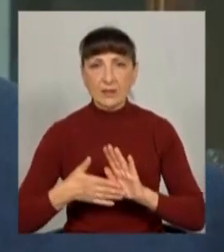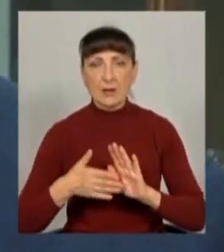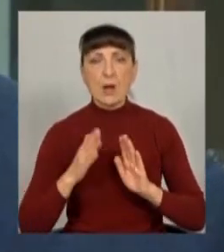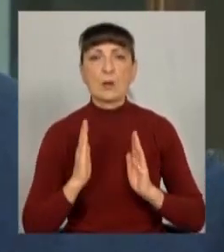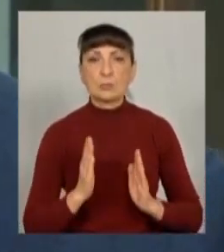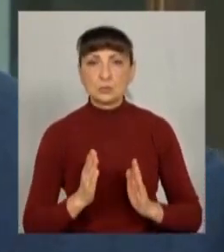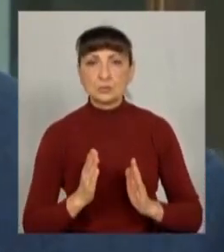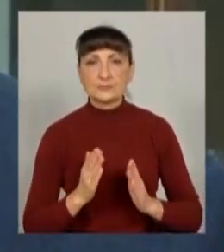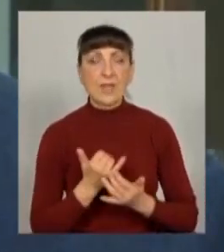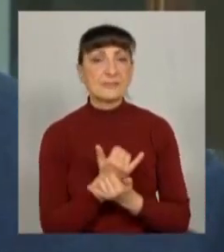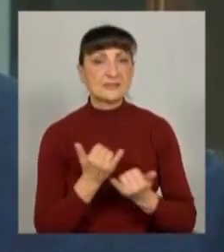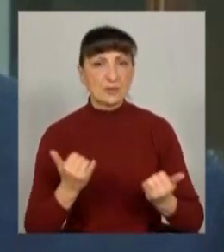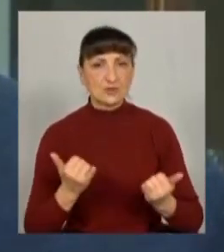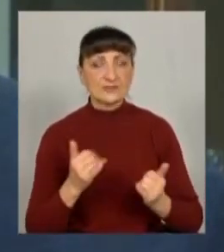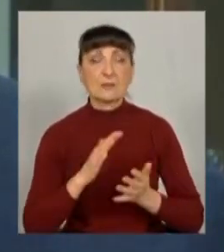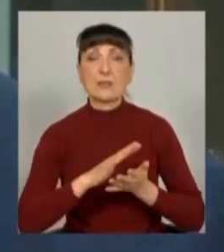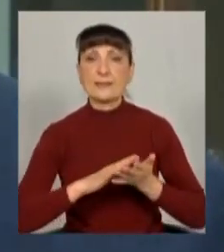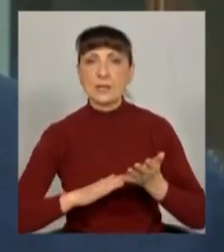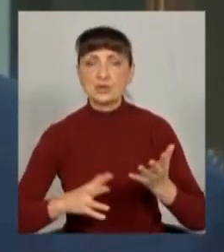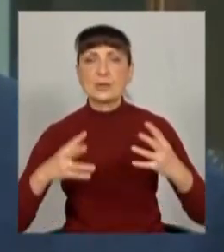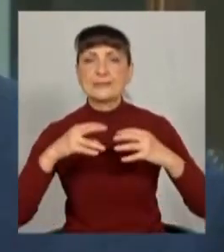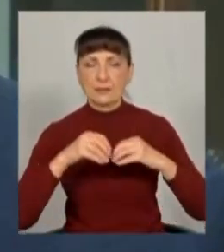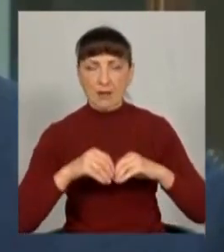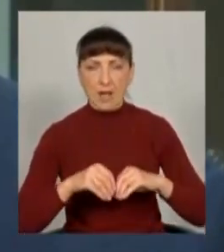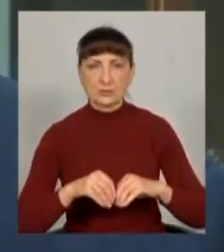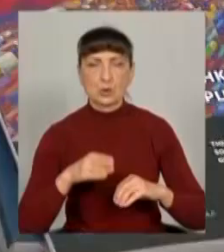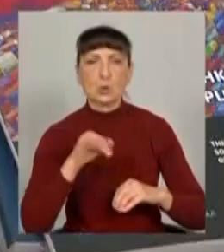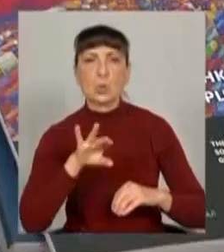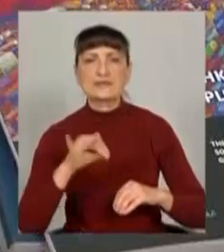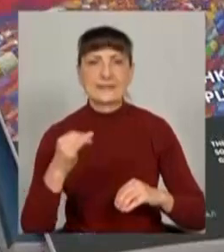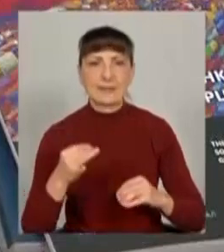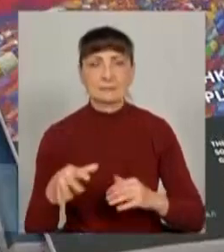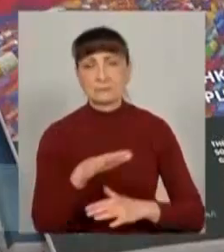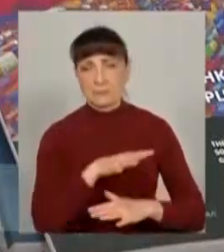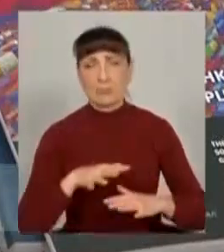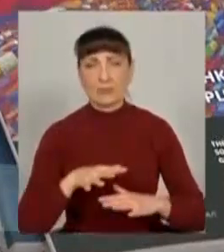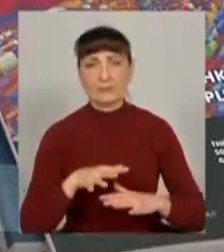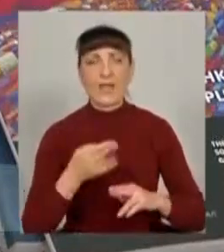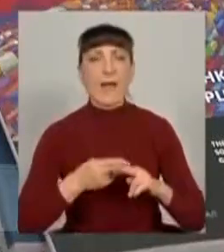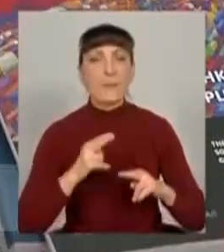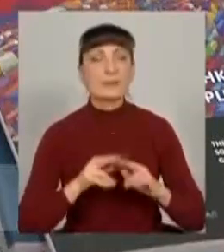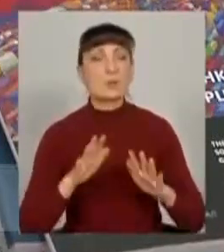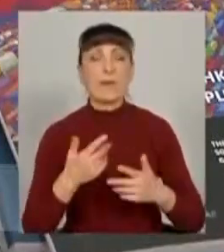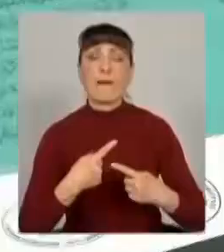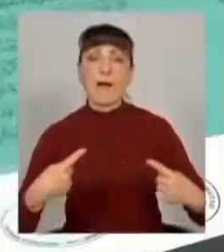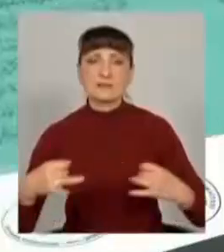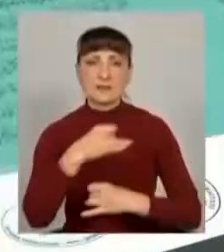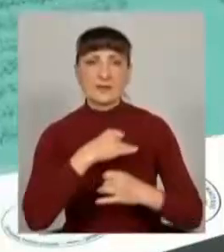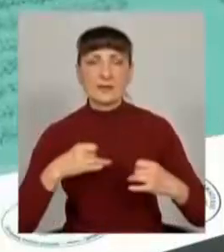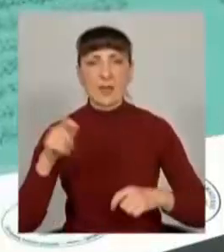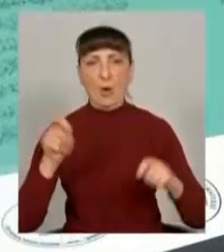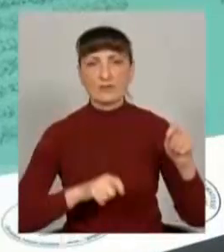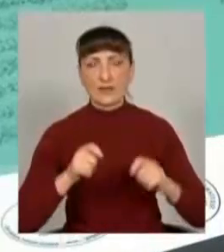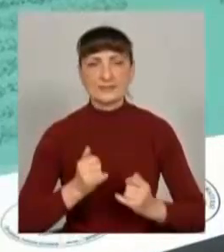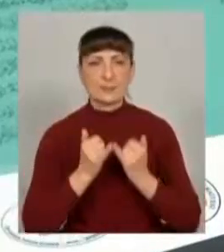будут обеспечивать и дальнейшую интеграцию тюркского мира. Об этом и не только говорили сегодня на